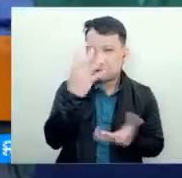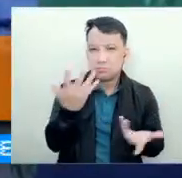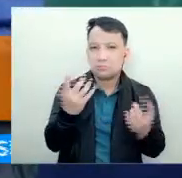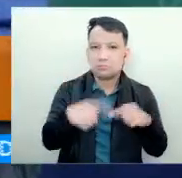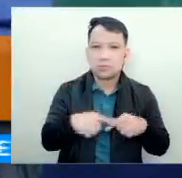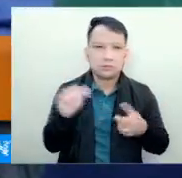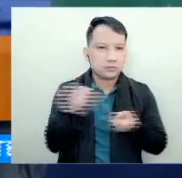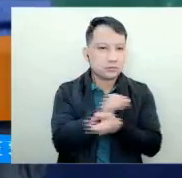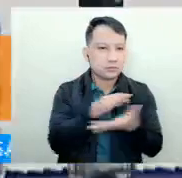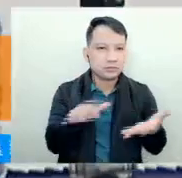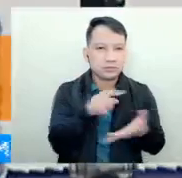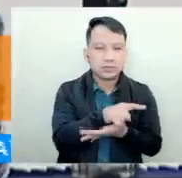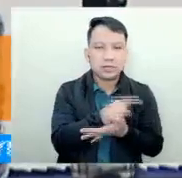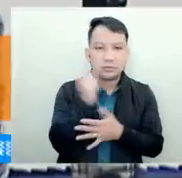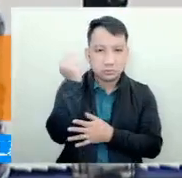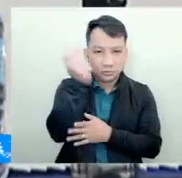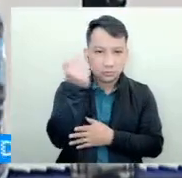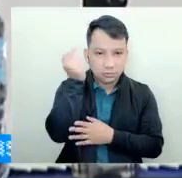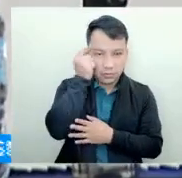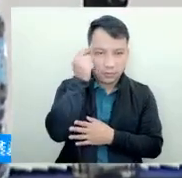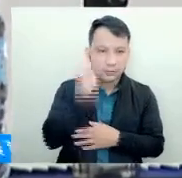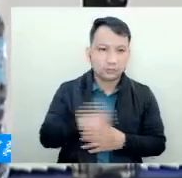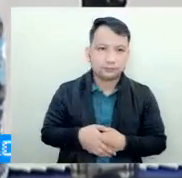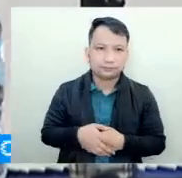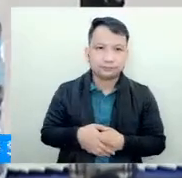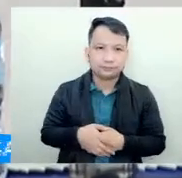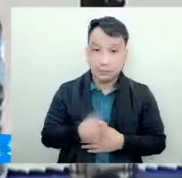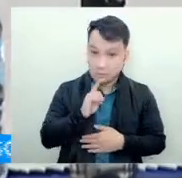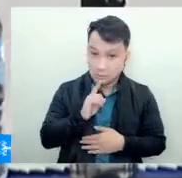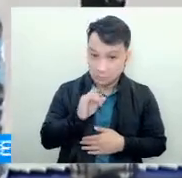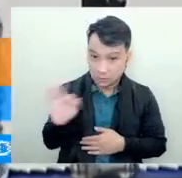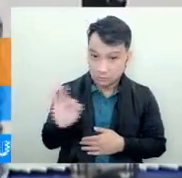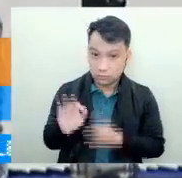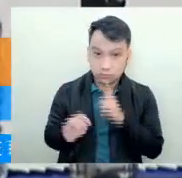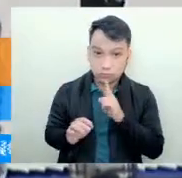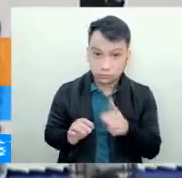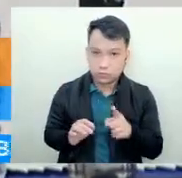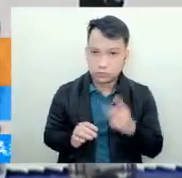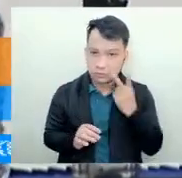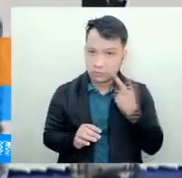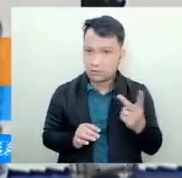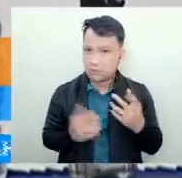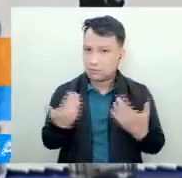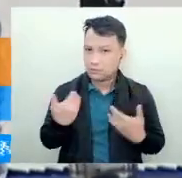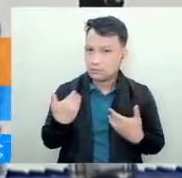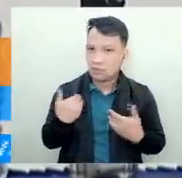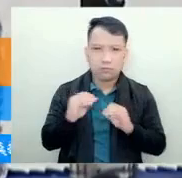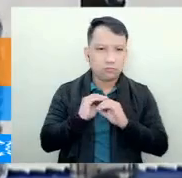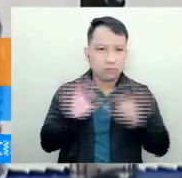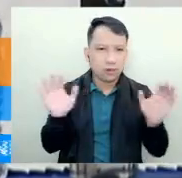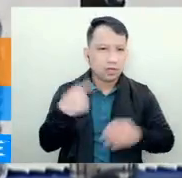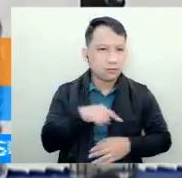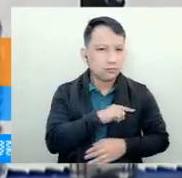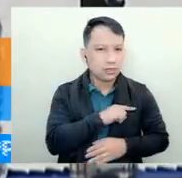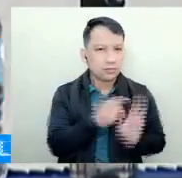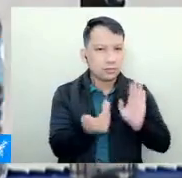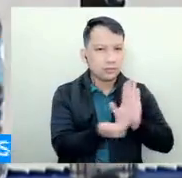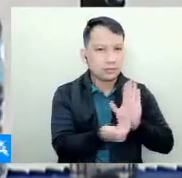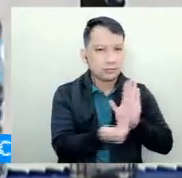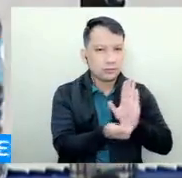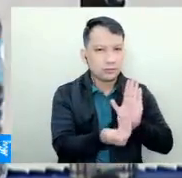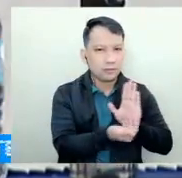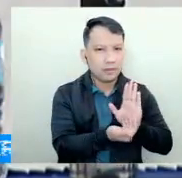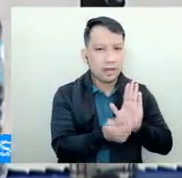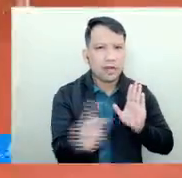ang gobyerno. Kung totoo man ito hindi, we have to find out. But definitely, wala pa naman tayong ebidensya na nagsasabi